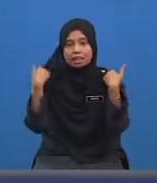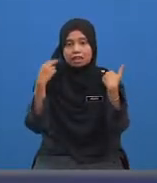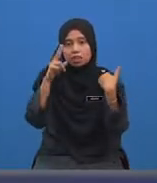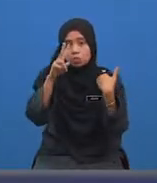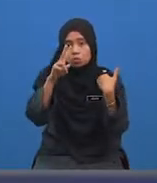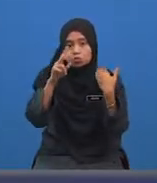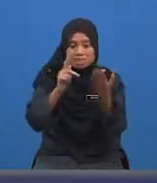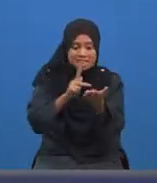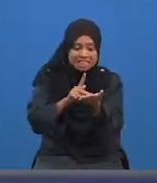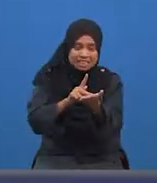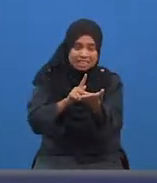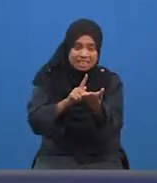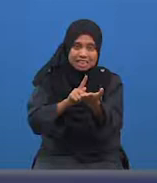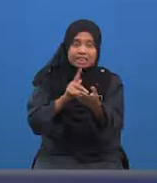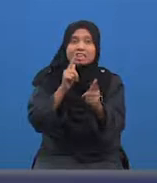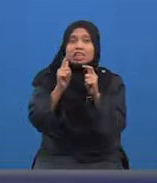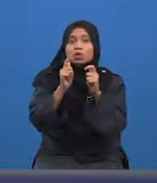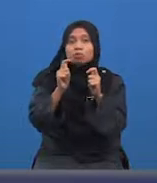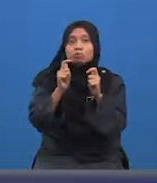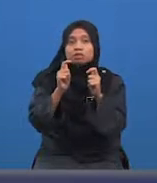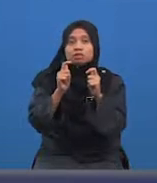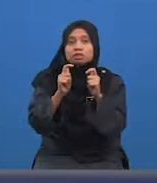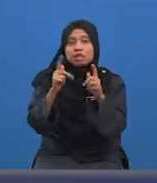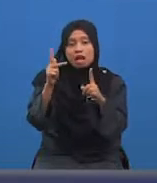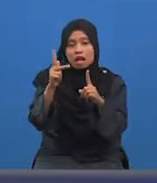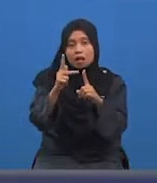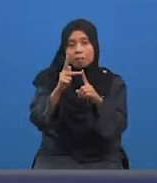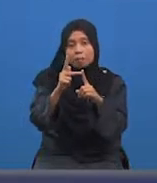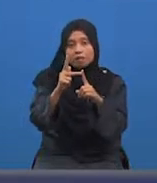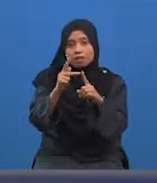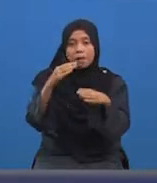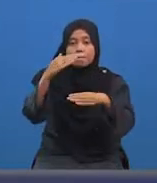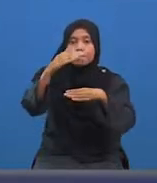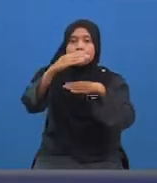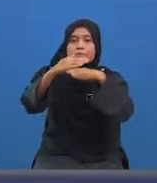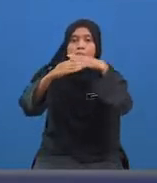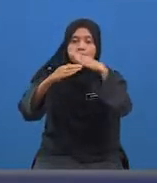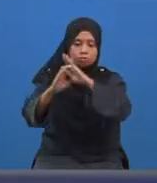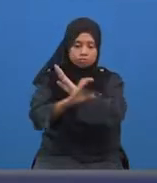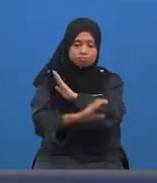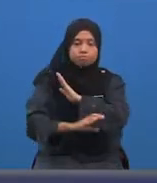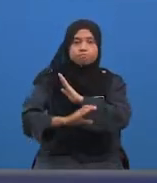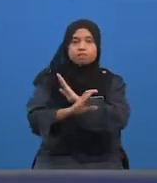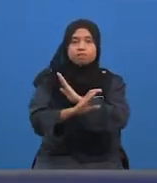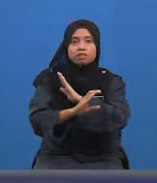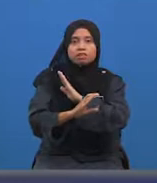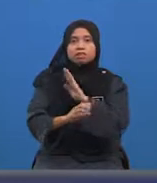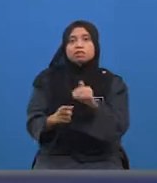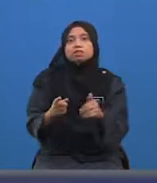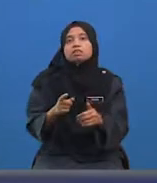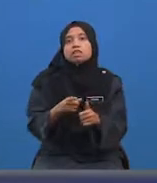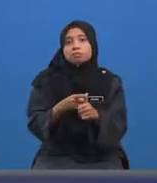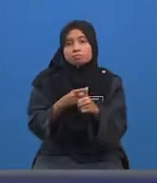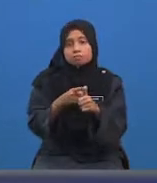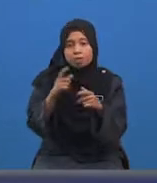dua kesan telekomunikasi terhadap pembangunan negara, iaitu